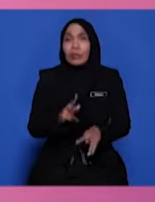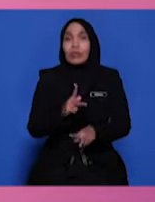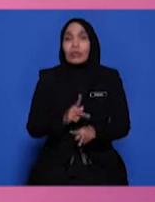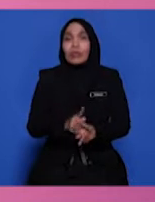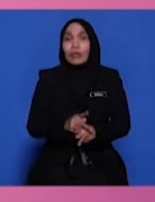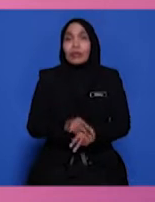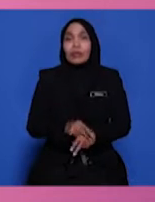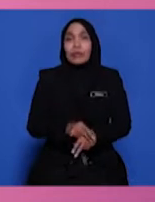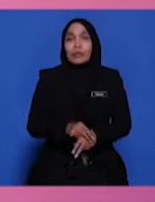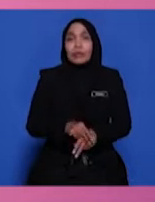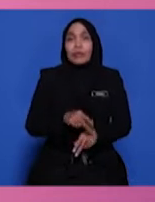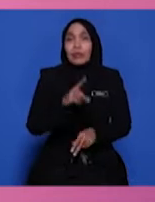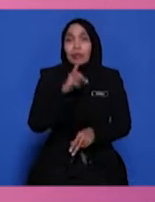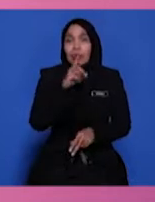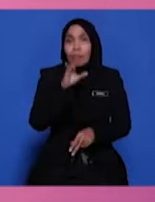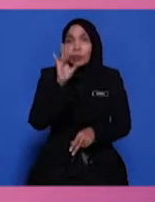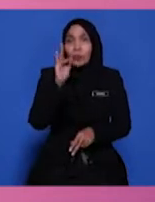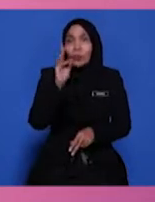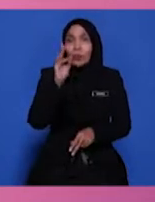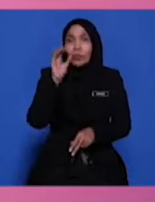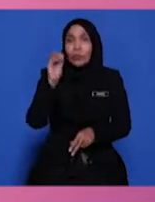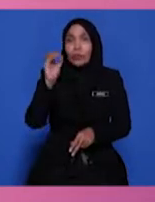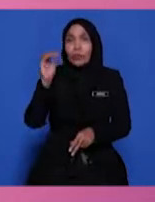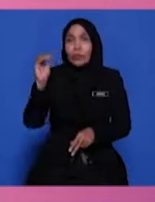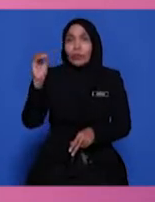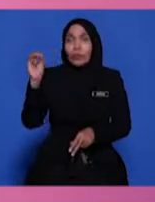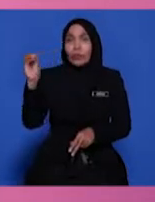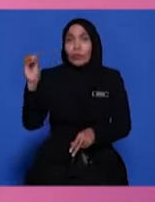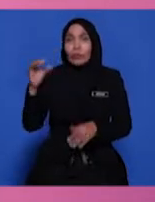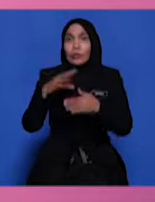RM170,000 bahagi dengan 18 tahun, iaitu